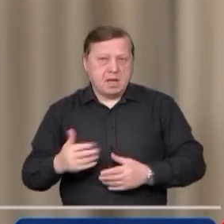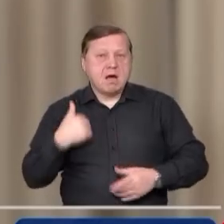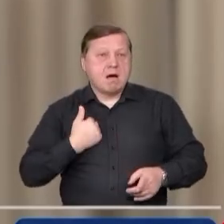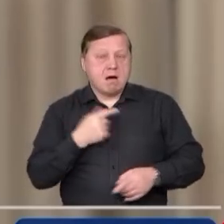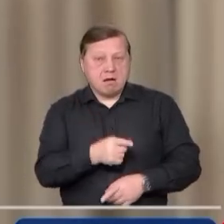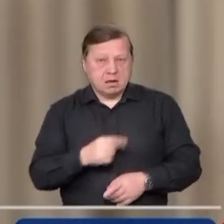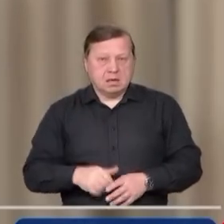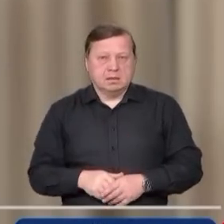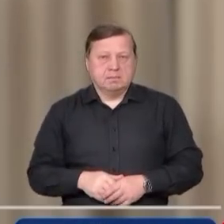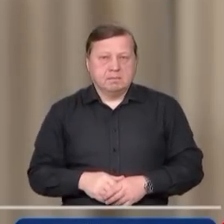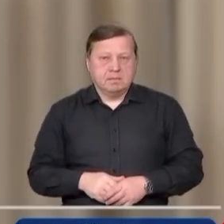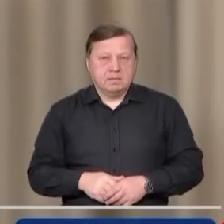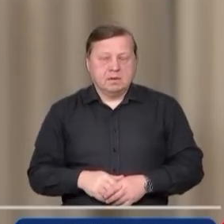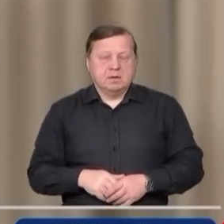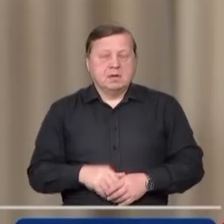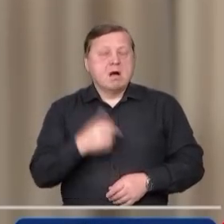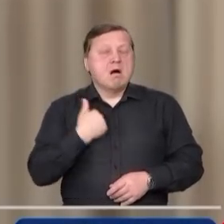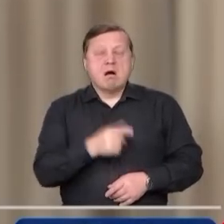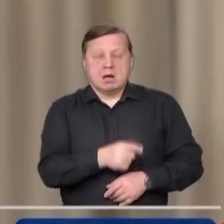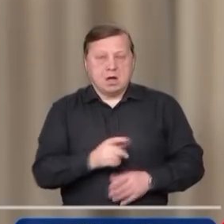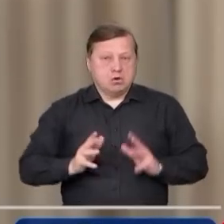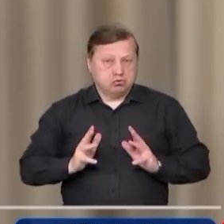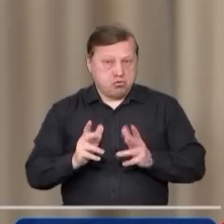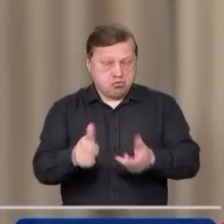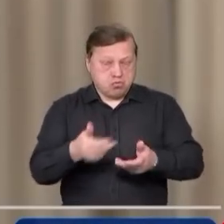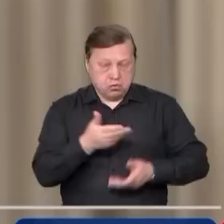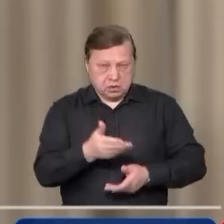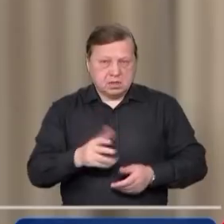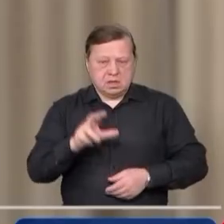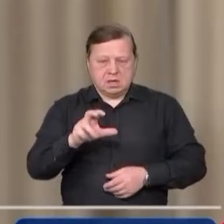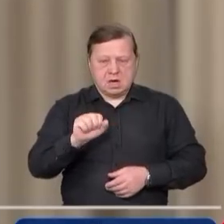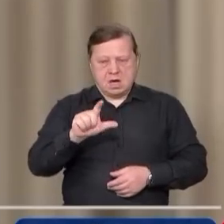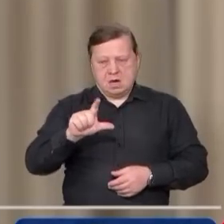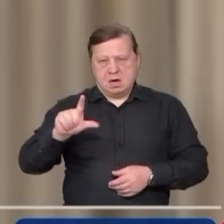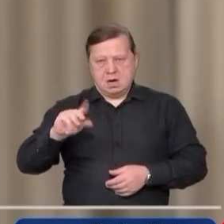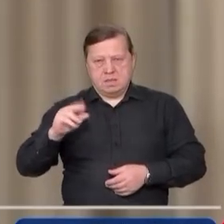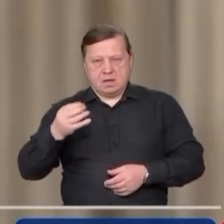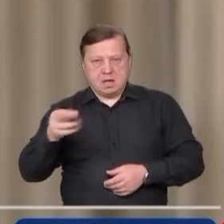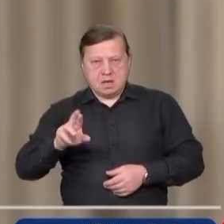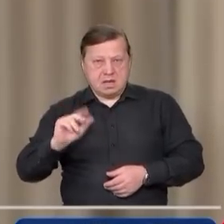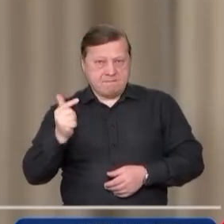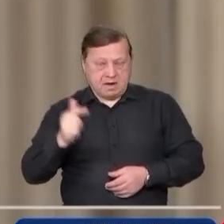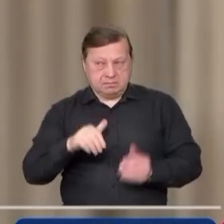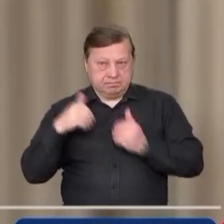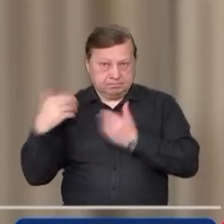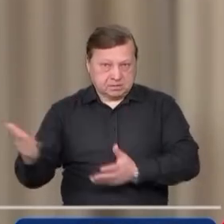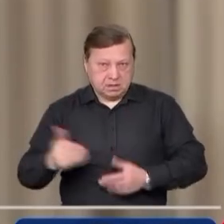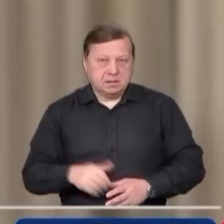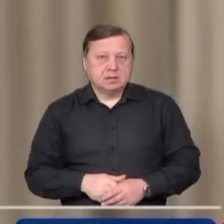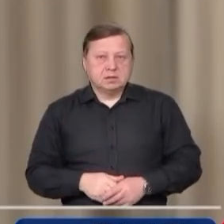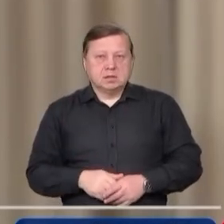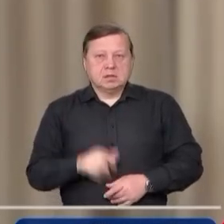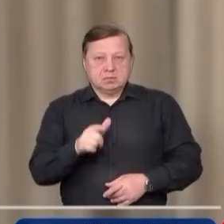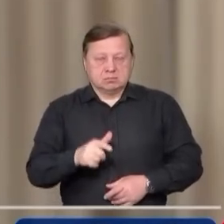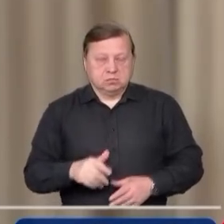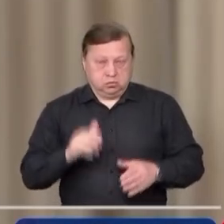przeznacza znaczną liczbę czołgów Challenger 2, które stanowią duży pakiet